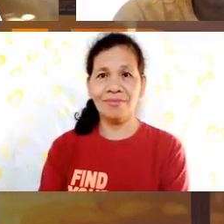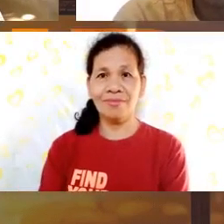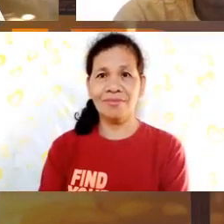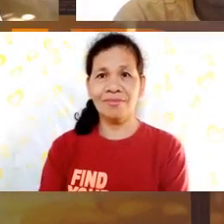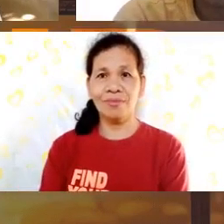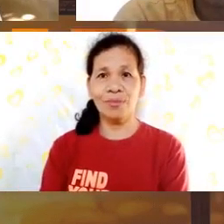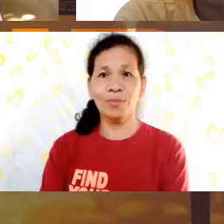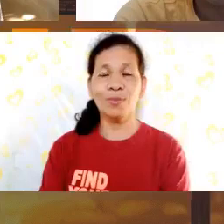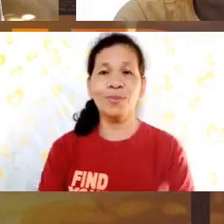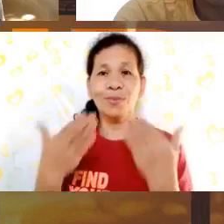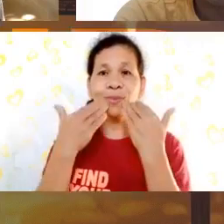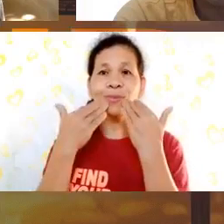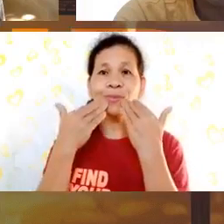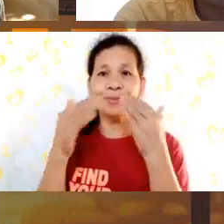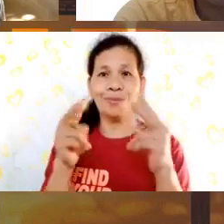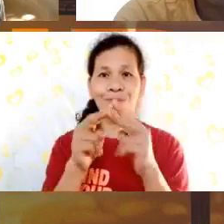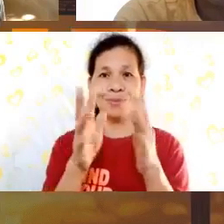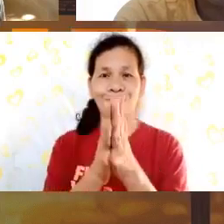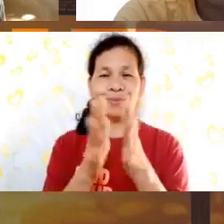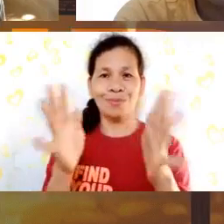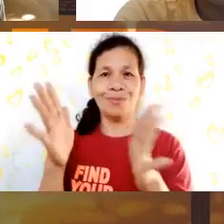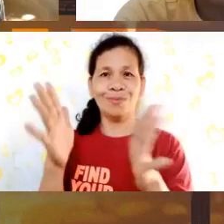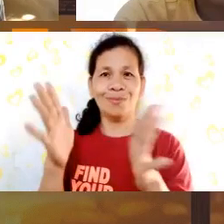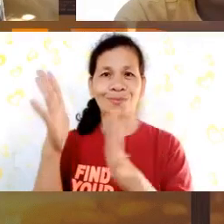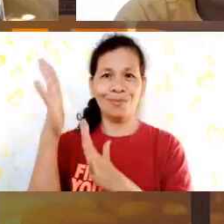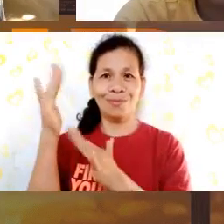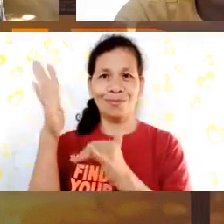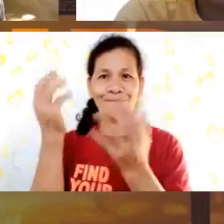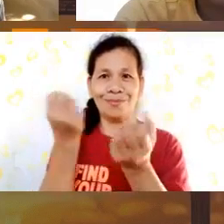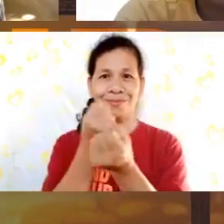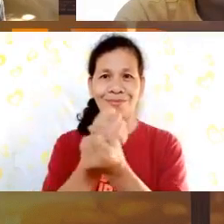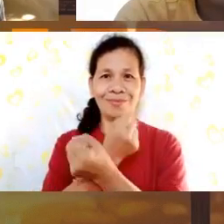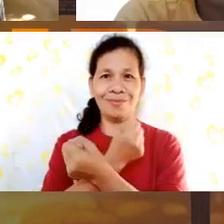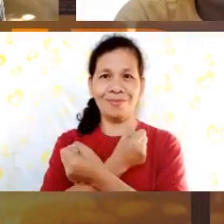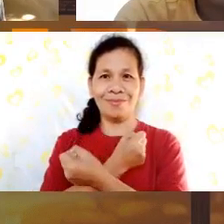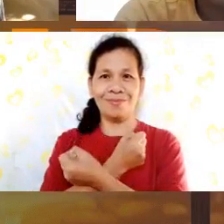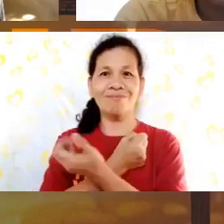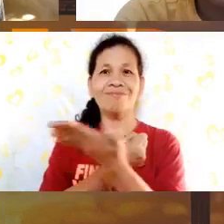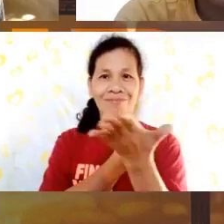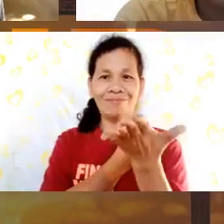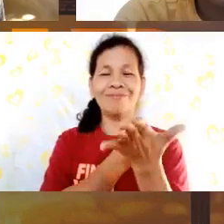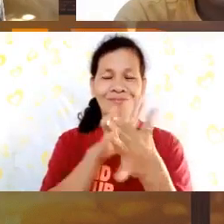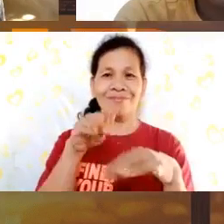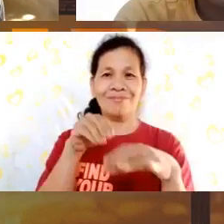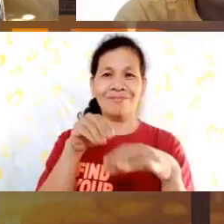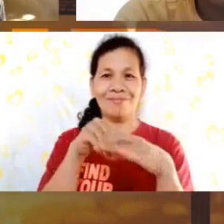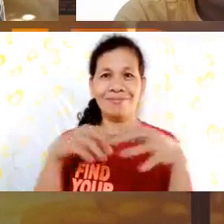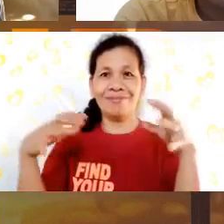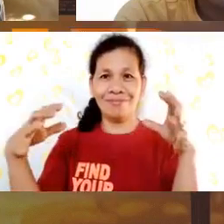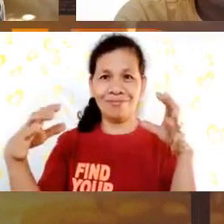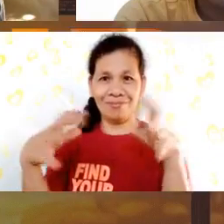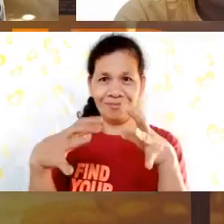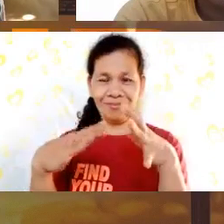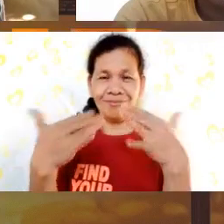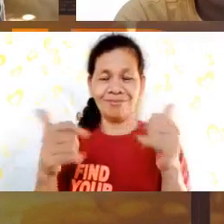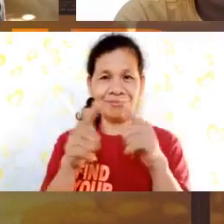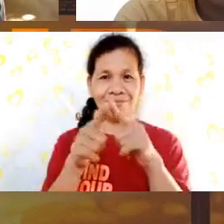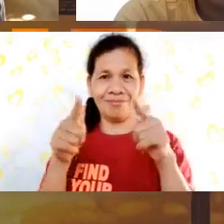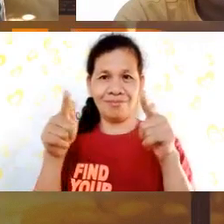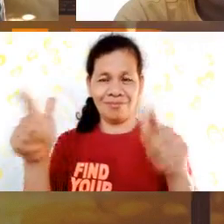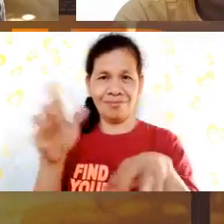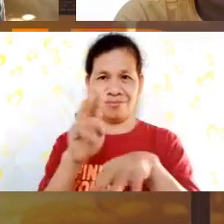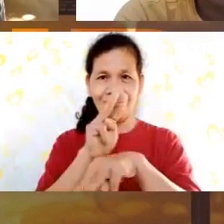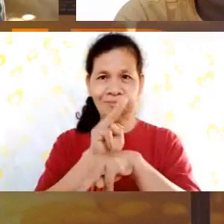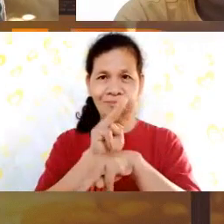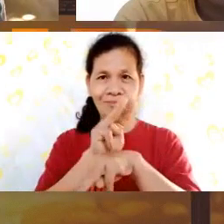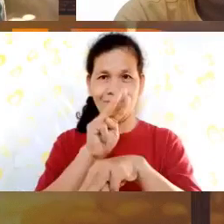Thank you very much, Hope and Love. Okay, kayo na bumubuo ng Hope and Love. This is a great ministry.